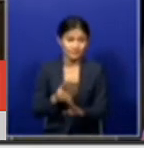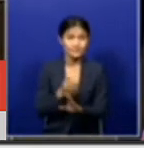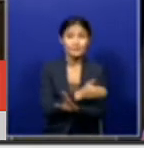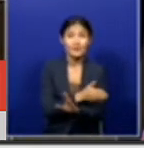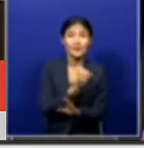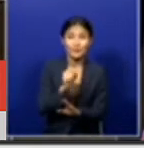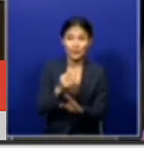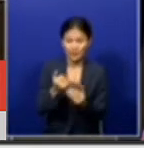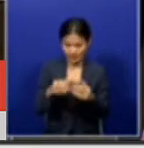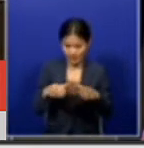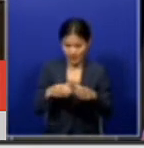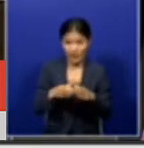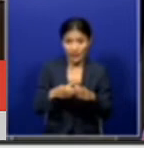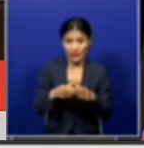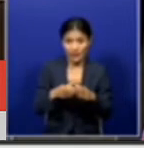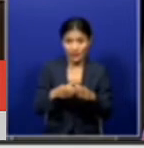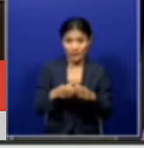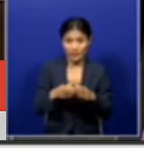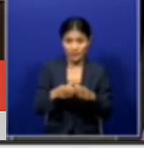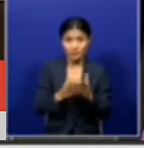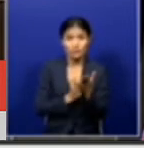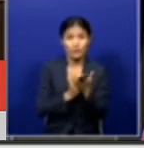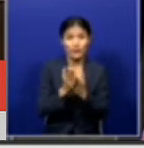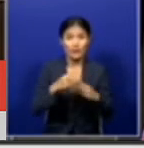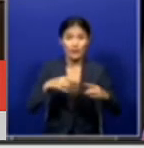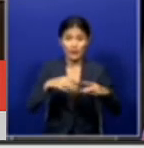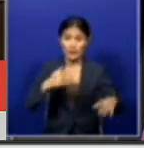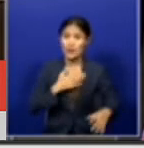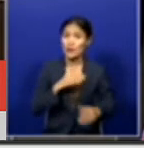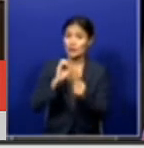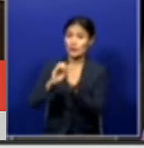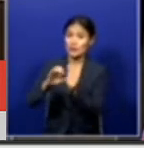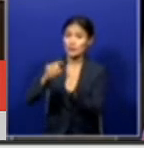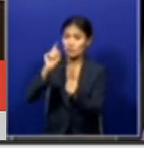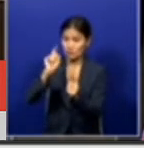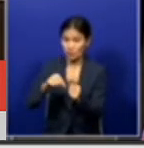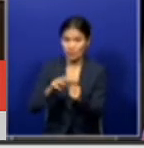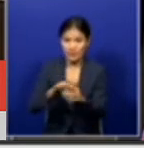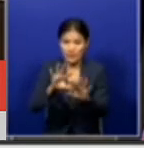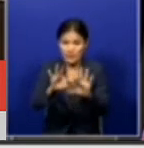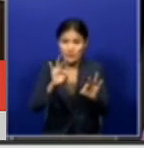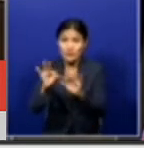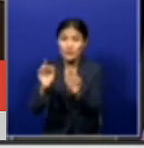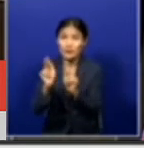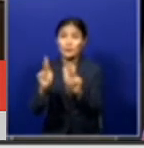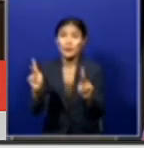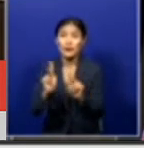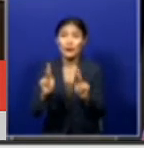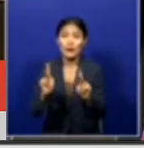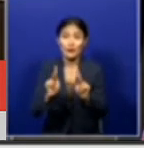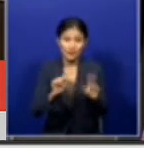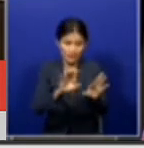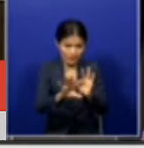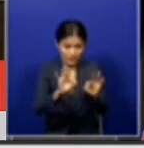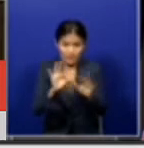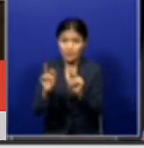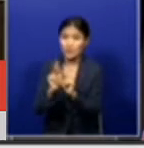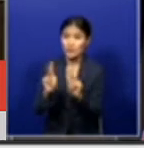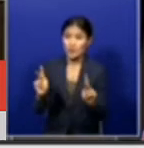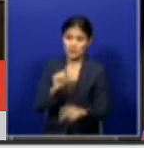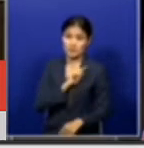การเมืองฝ่ายค้านได้เสนอแนะให้ตั้งคณะกรรมาธิการวิสามัญจากสภาขึ้นมาตรวจส